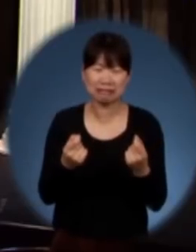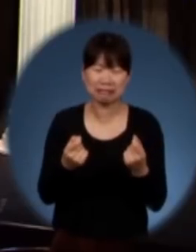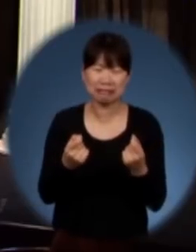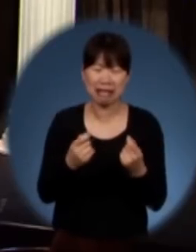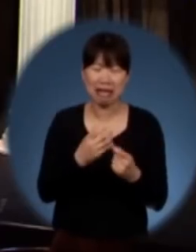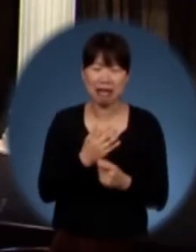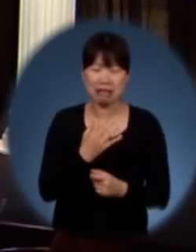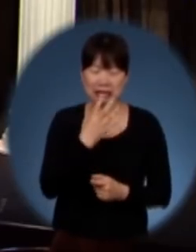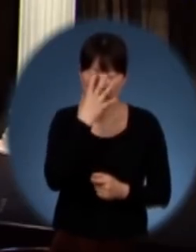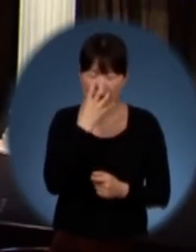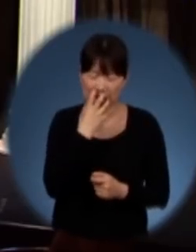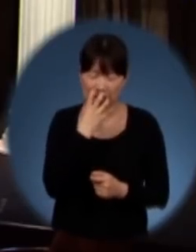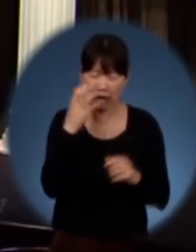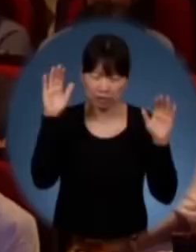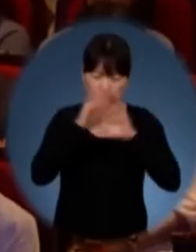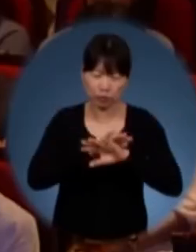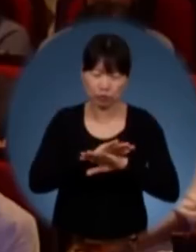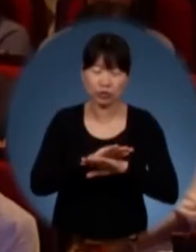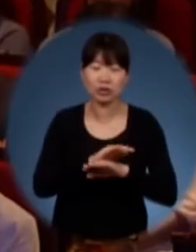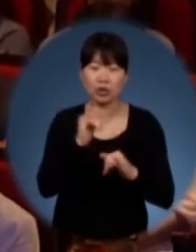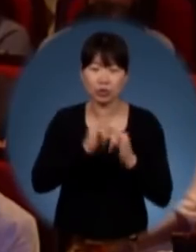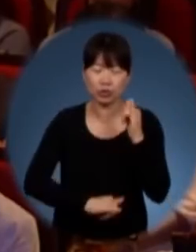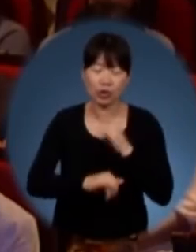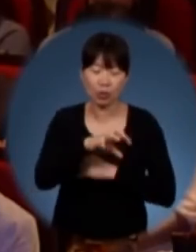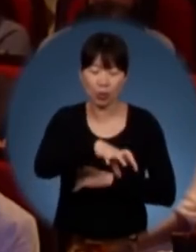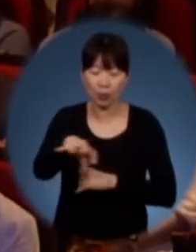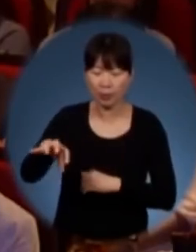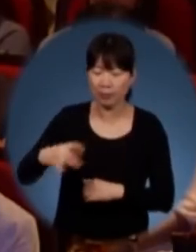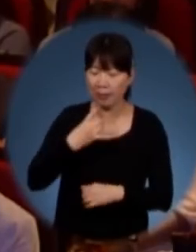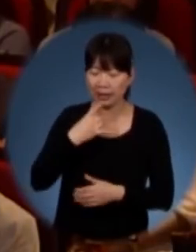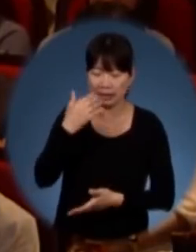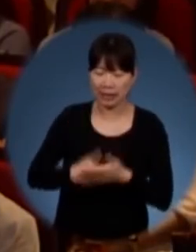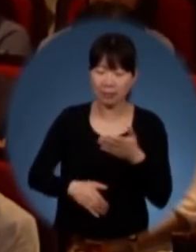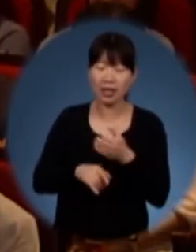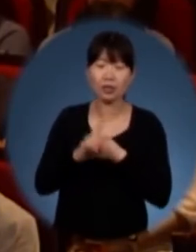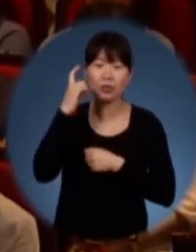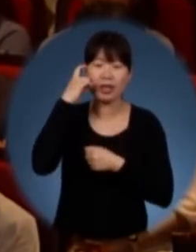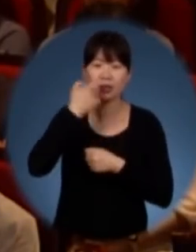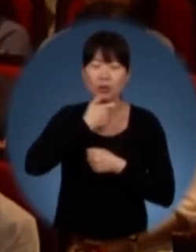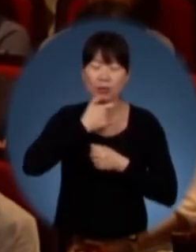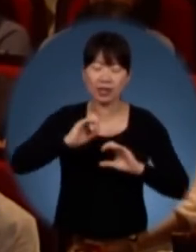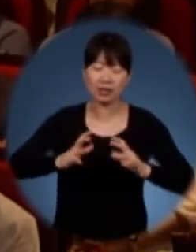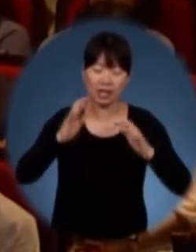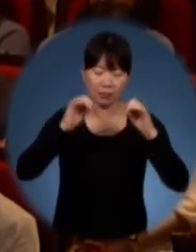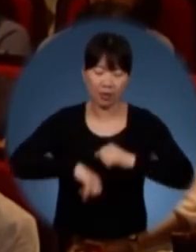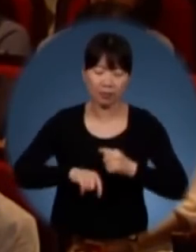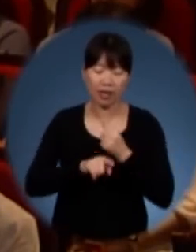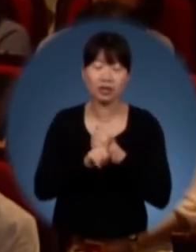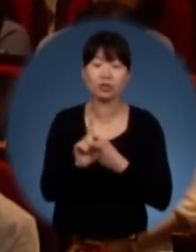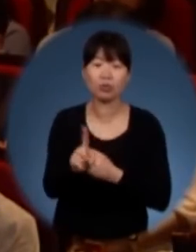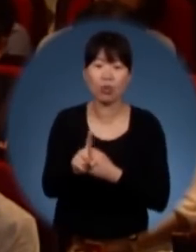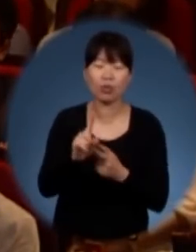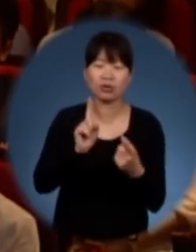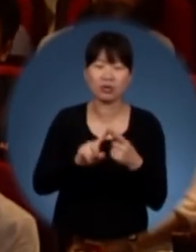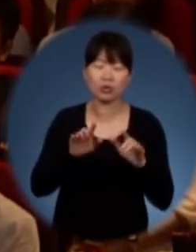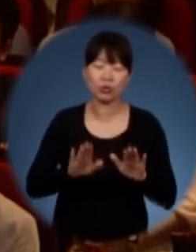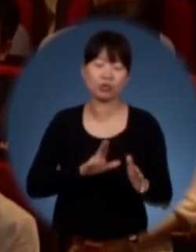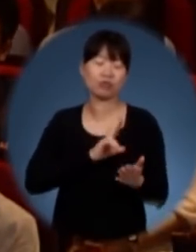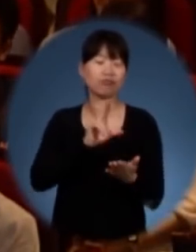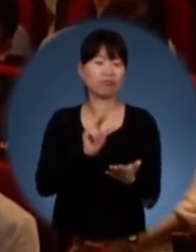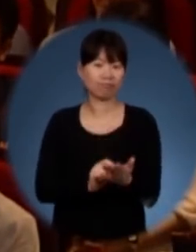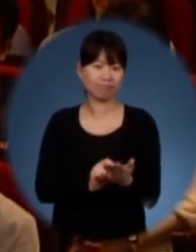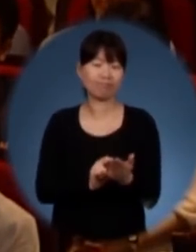유적지만 남게 은 왜망했을까 이것이 오늘의